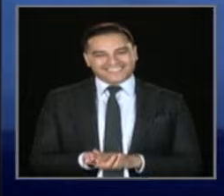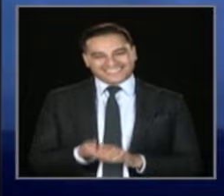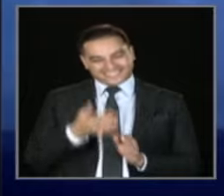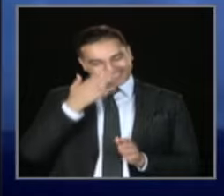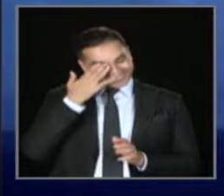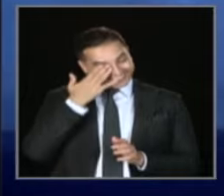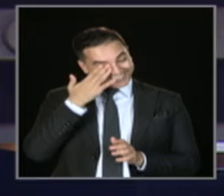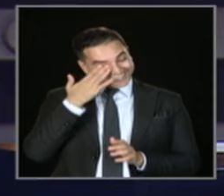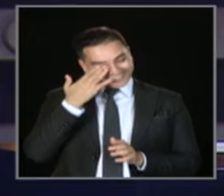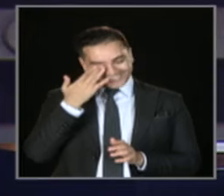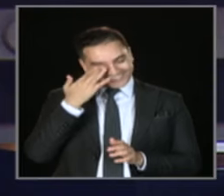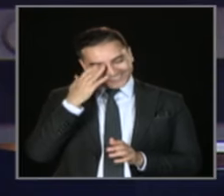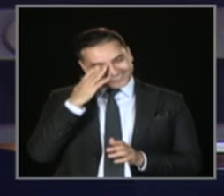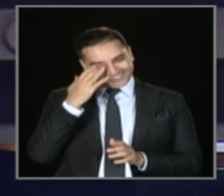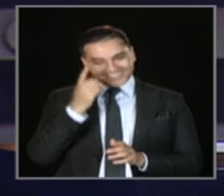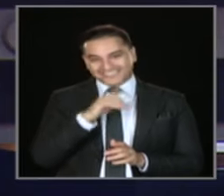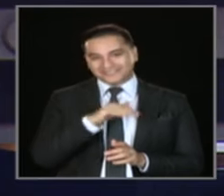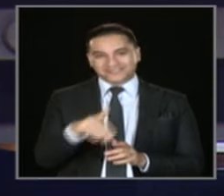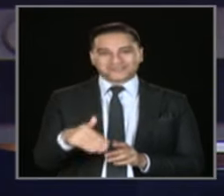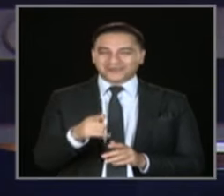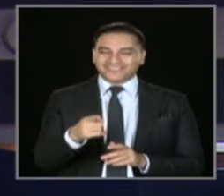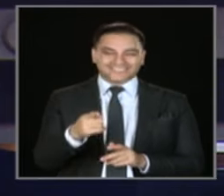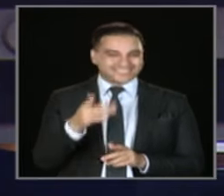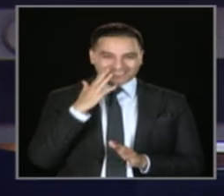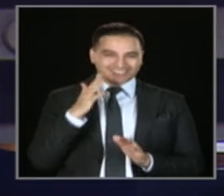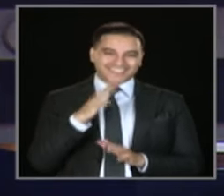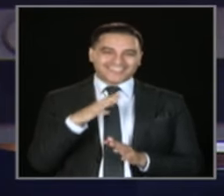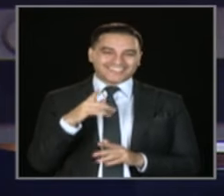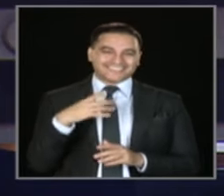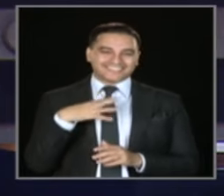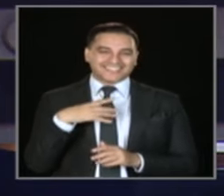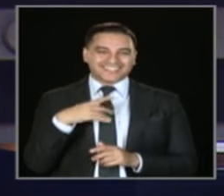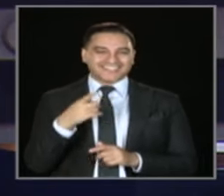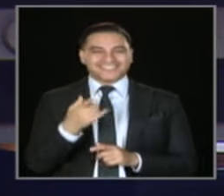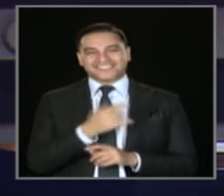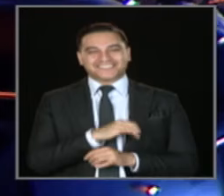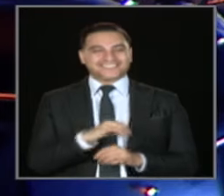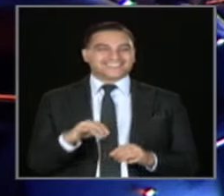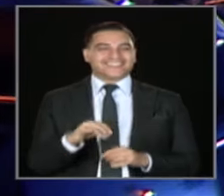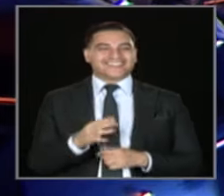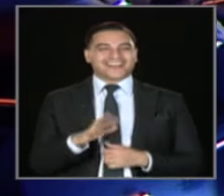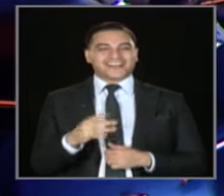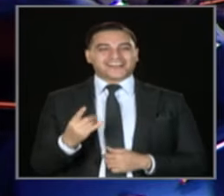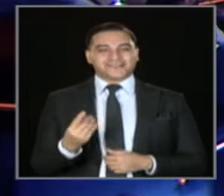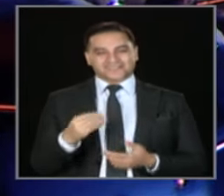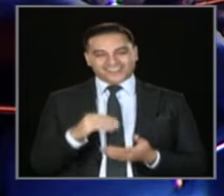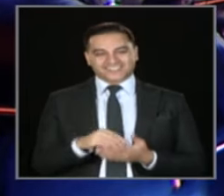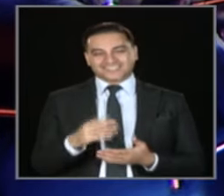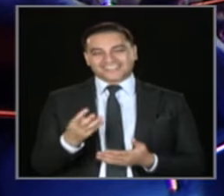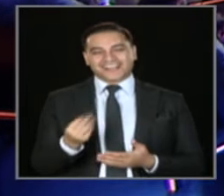الله حلو يا عبد. ممكن؟ يا نهار أبيض يا زعيم. 10 نقاط،